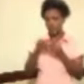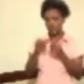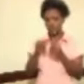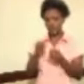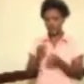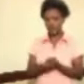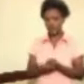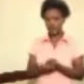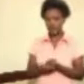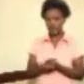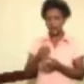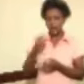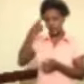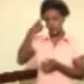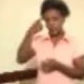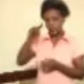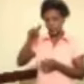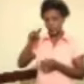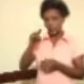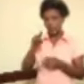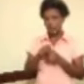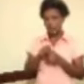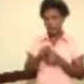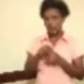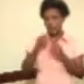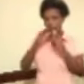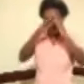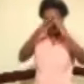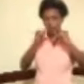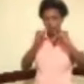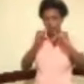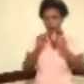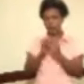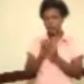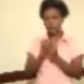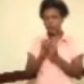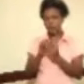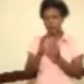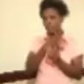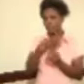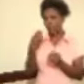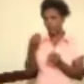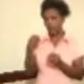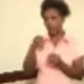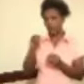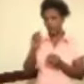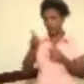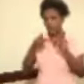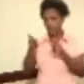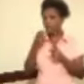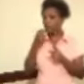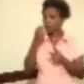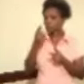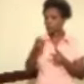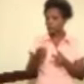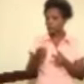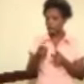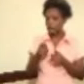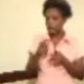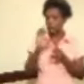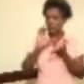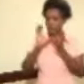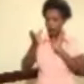Merci. C'est que, moun yo tenon kay, et puis on en kan. Et, gagné des moun kap di yo, des